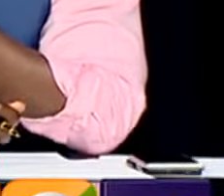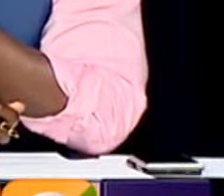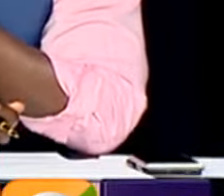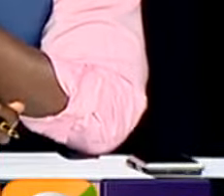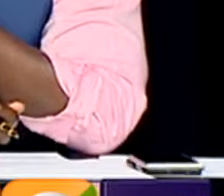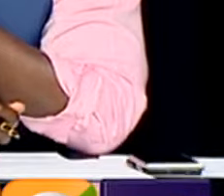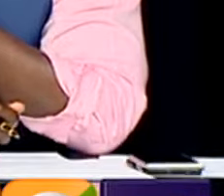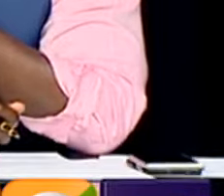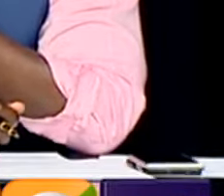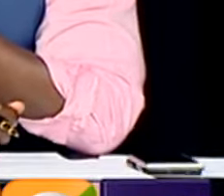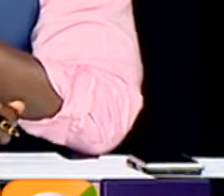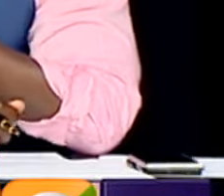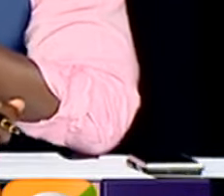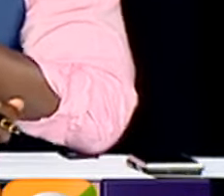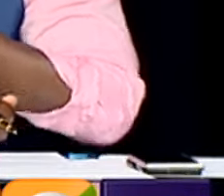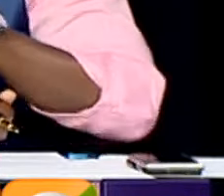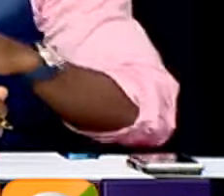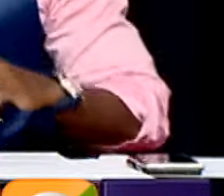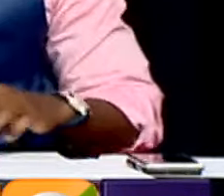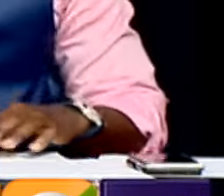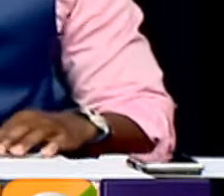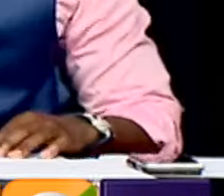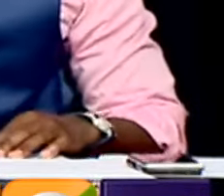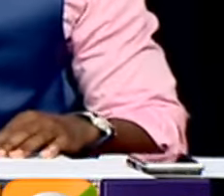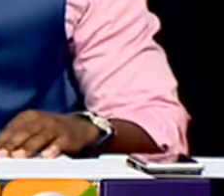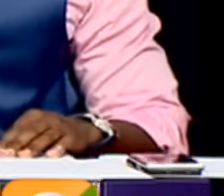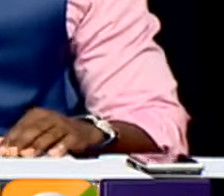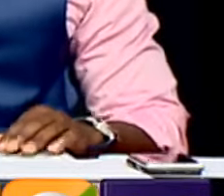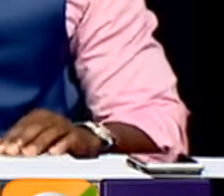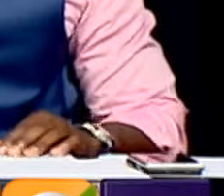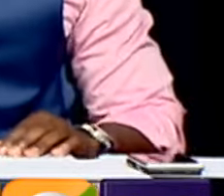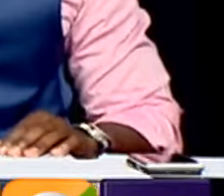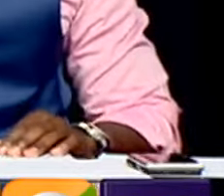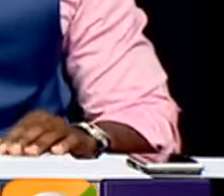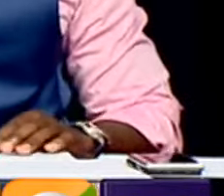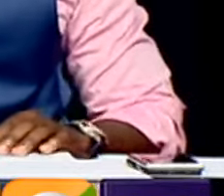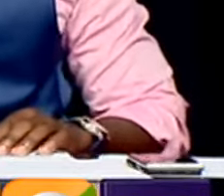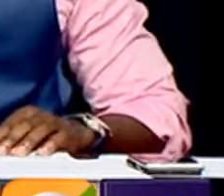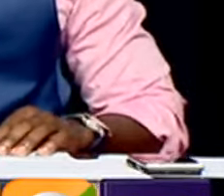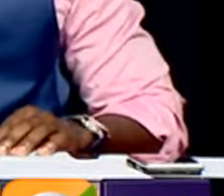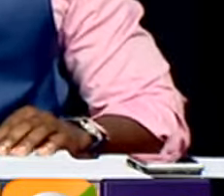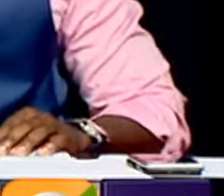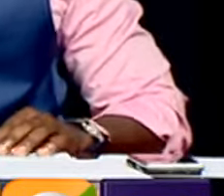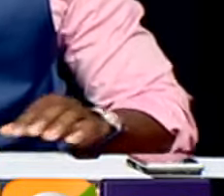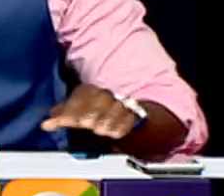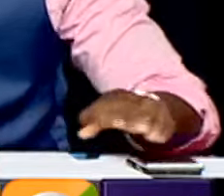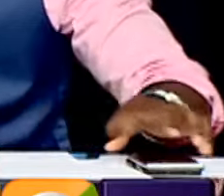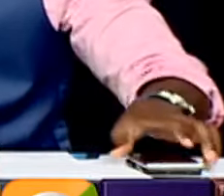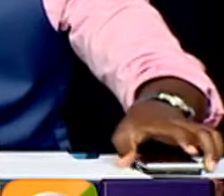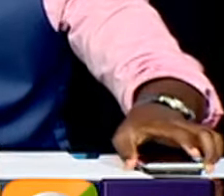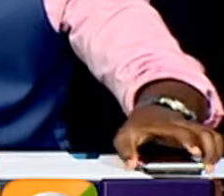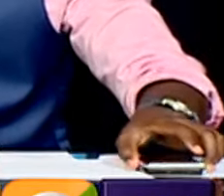ni nini ambacho ulikuwa unadhani kwamba walikitafuta wakakikosa. Nitakupa nafasi utuambie zaidi ni yapi ambapo